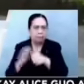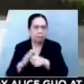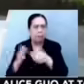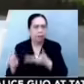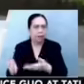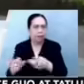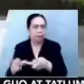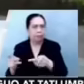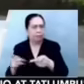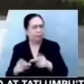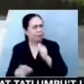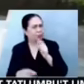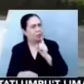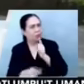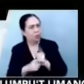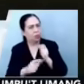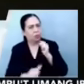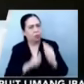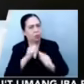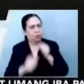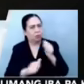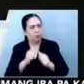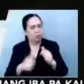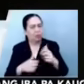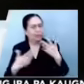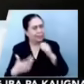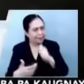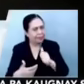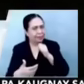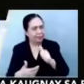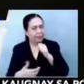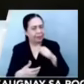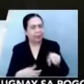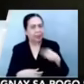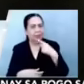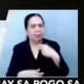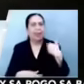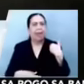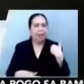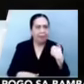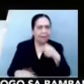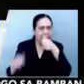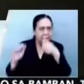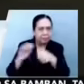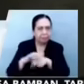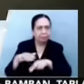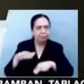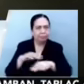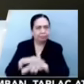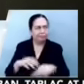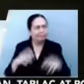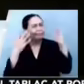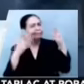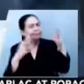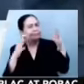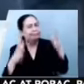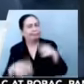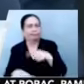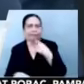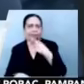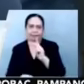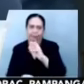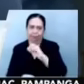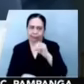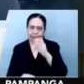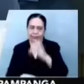compound. Itinanggi rin ng KOJC ang sinasabi ng PNP na meron umanong sikretong lagusan papunta sa kwarto ni Pastor Kibuloy. Para